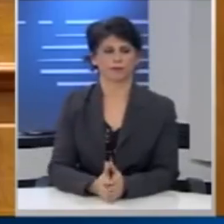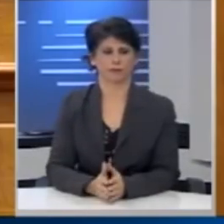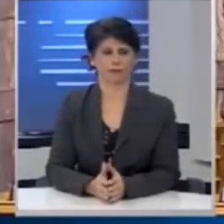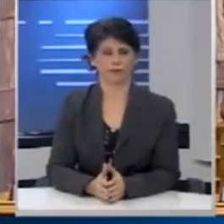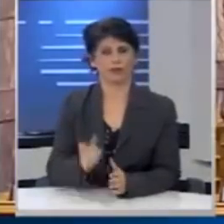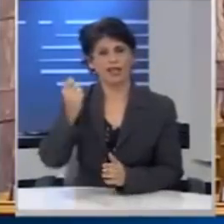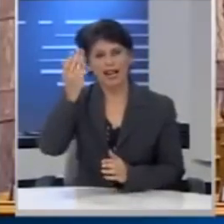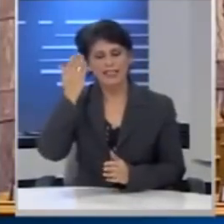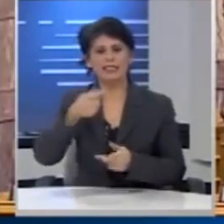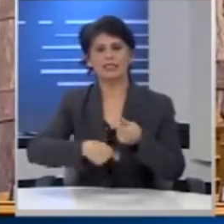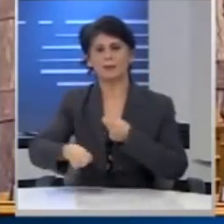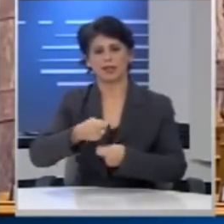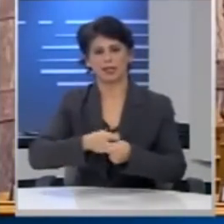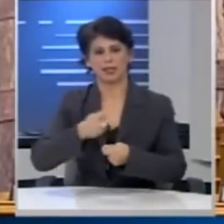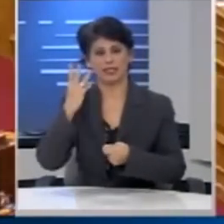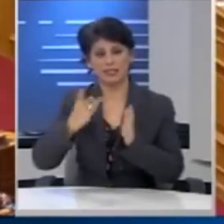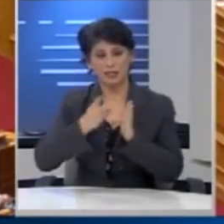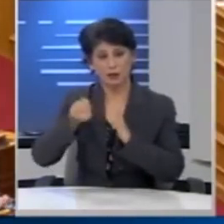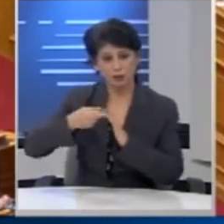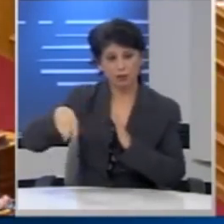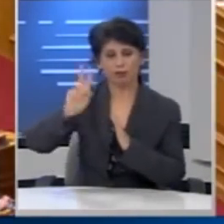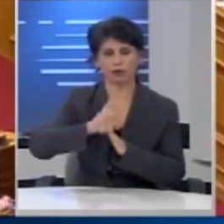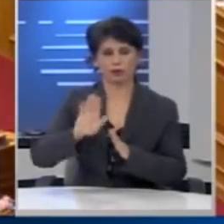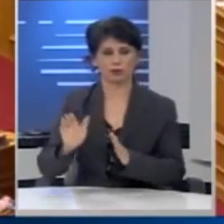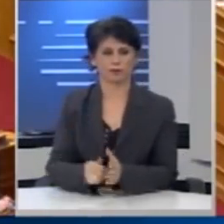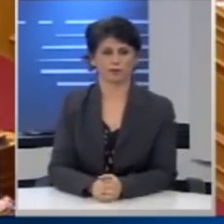Τριπλασιάστηκε η αξία της επιχείρησης.